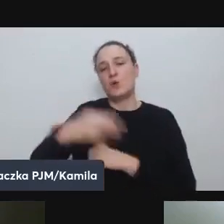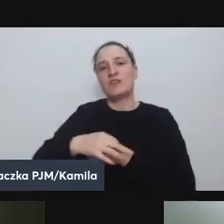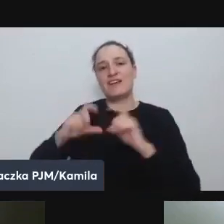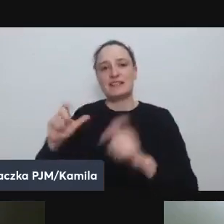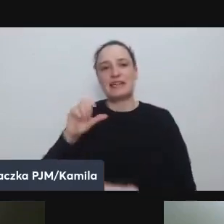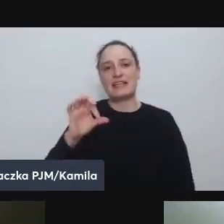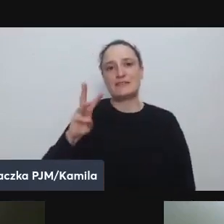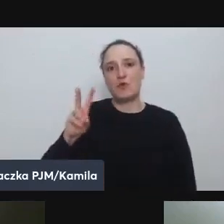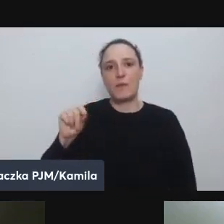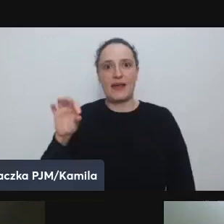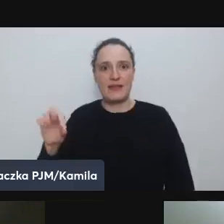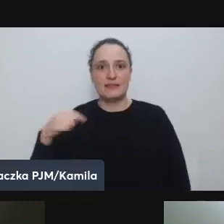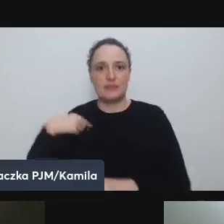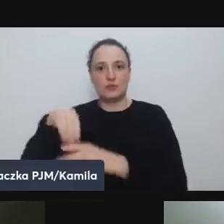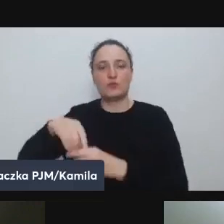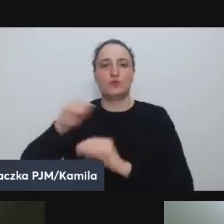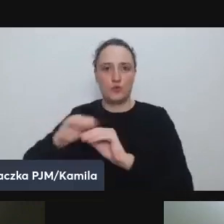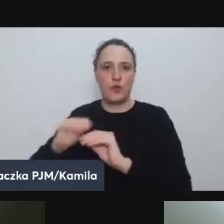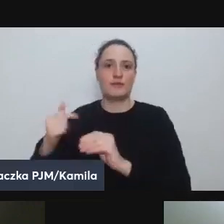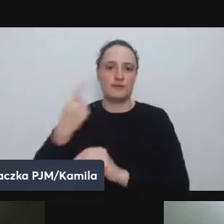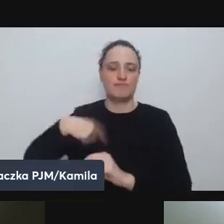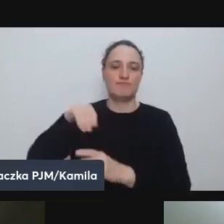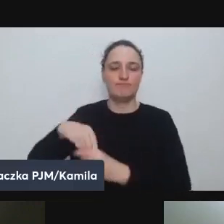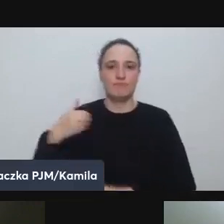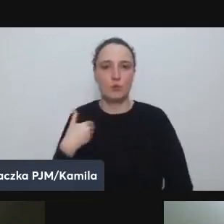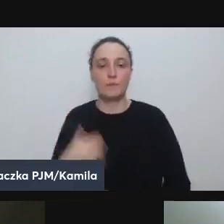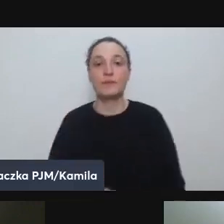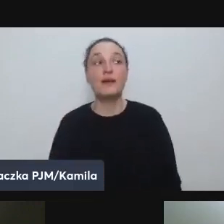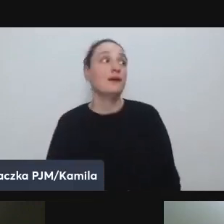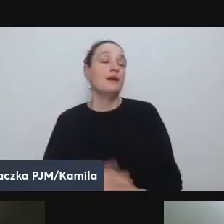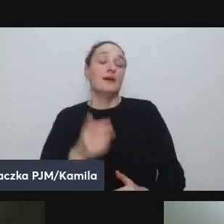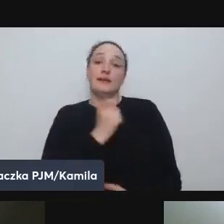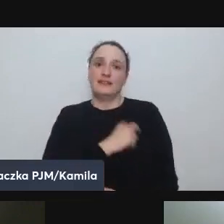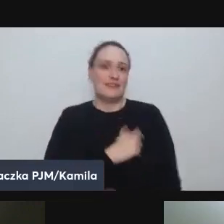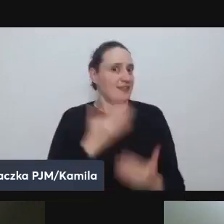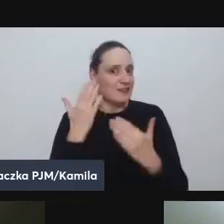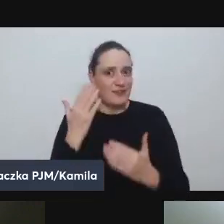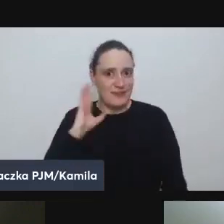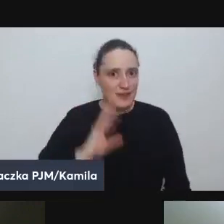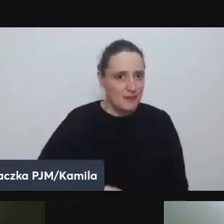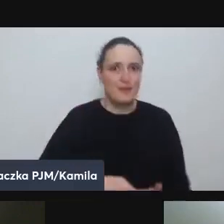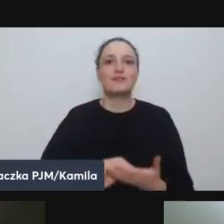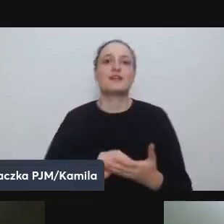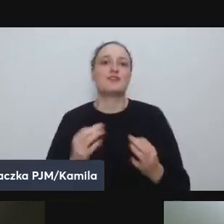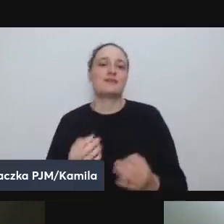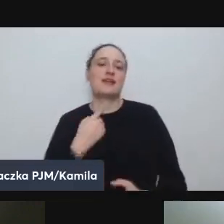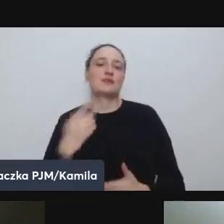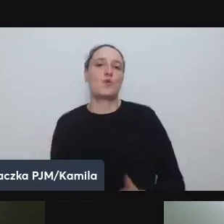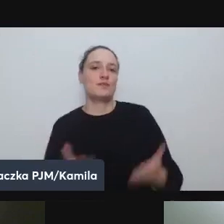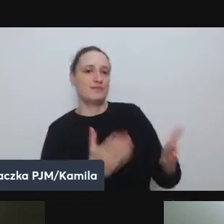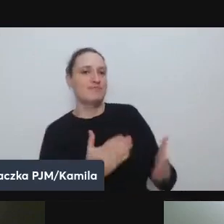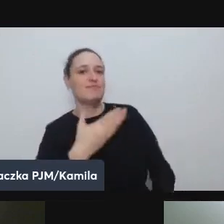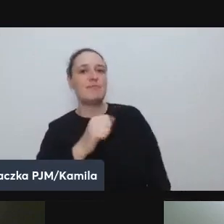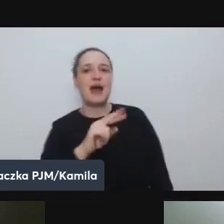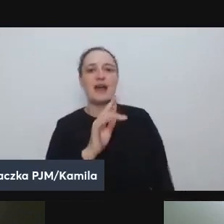wszystko, co ja miałam powiedzieć w ramach tego wstępu i bardzo serdecznie Was jeszcze raz witam i już teraz oddaję głos Martynie, a zaraz później